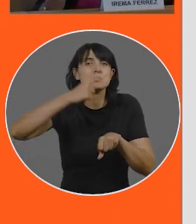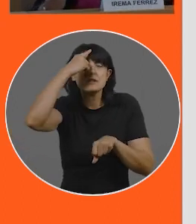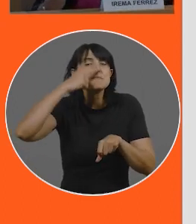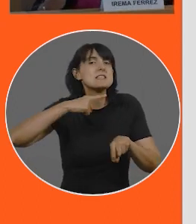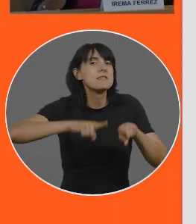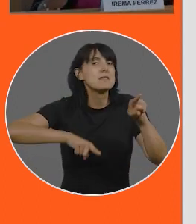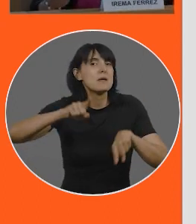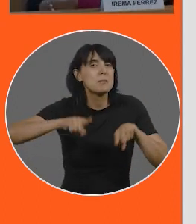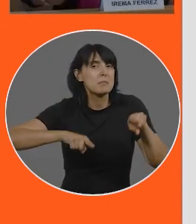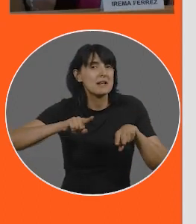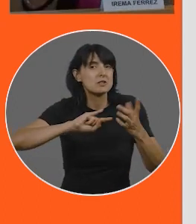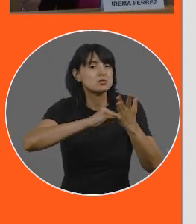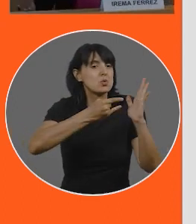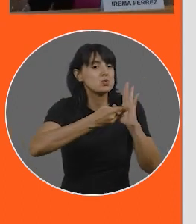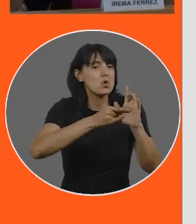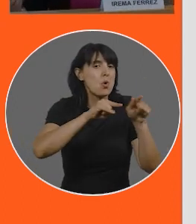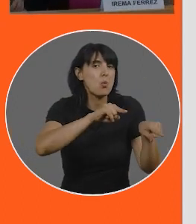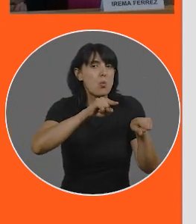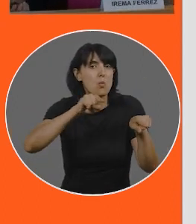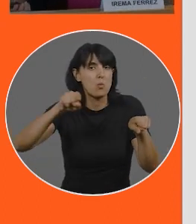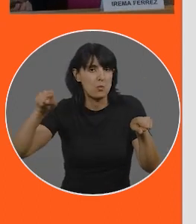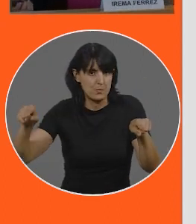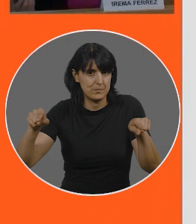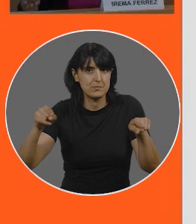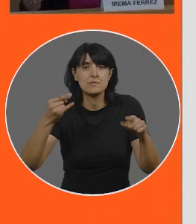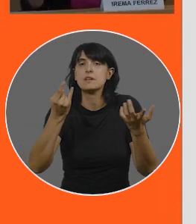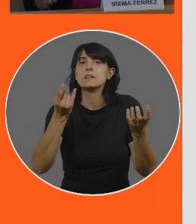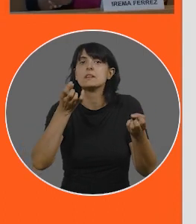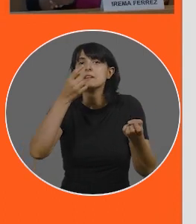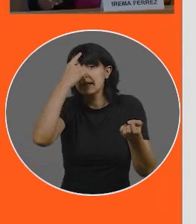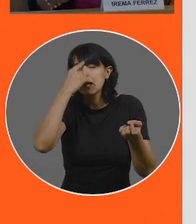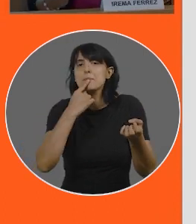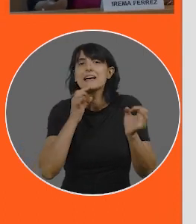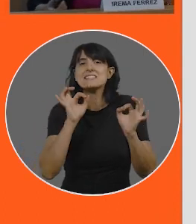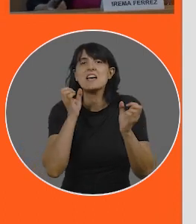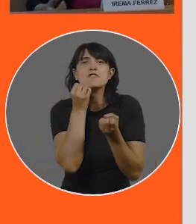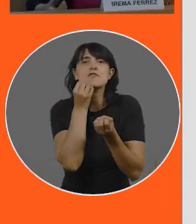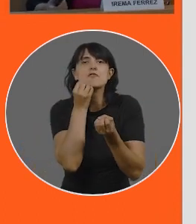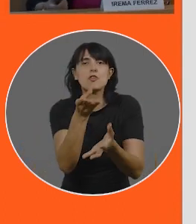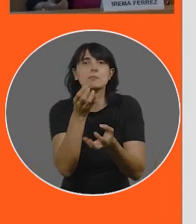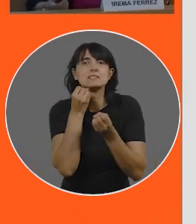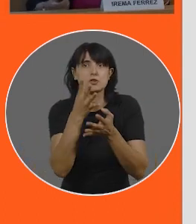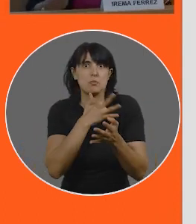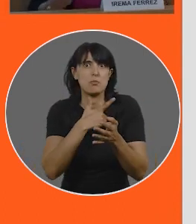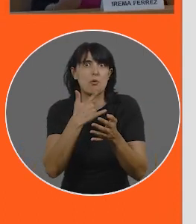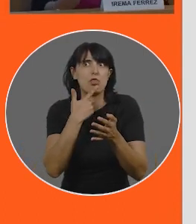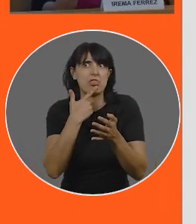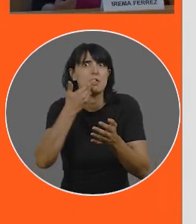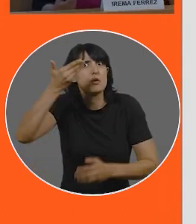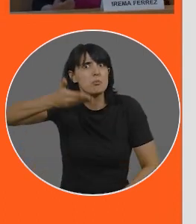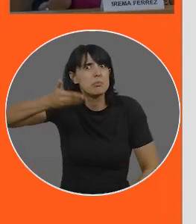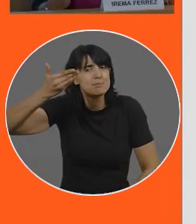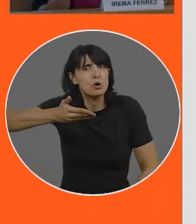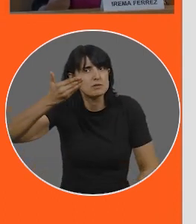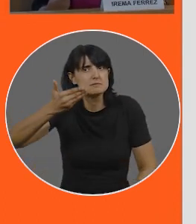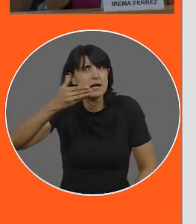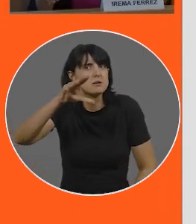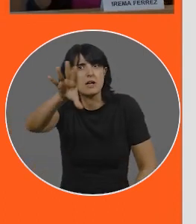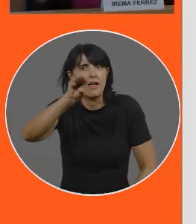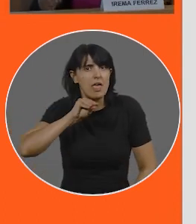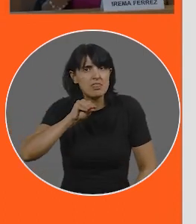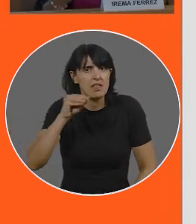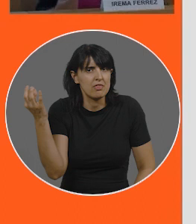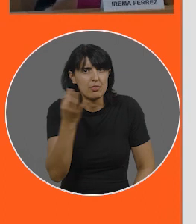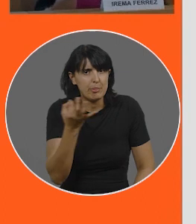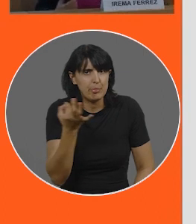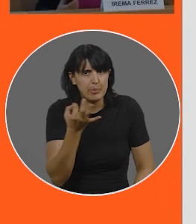tipus d'imatge tindrà una solució on tindrà una altra. Si una imatge és informativa, vol dir que té càrrega, té valor, i per